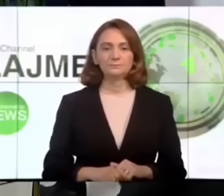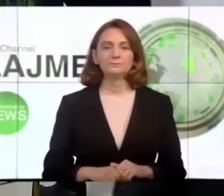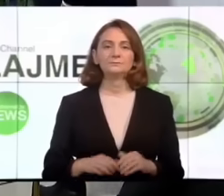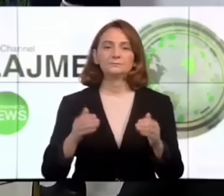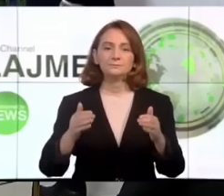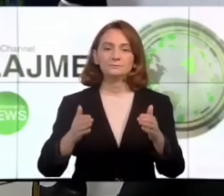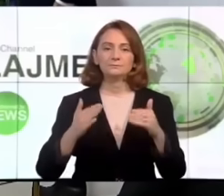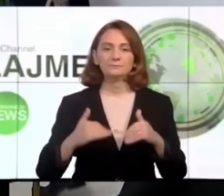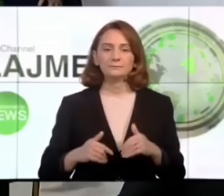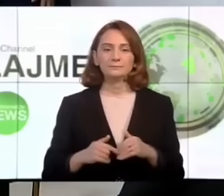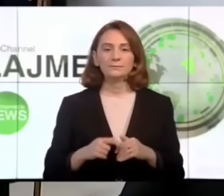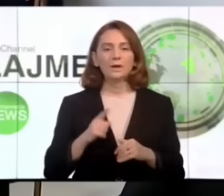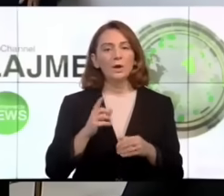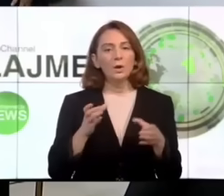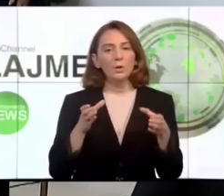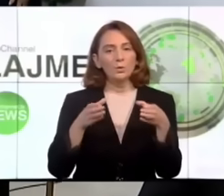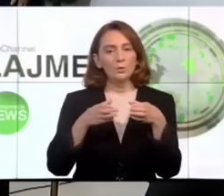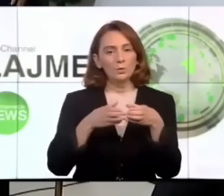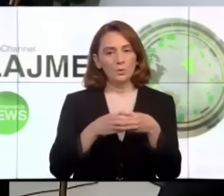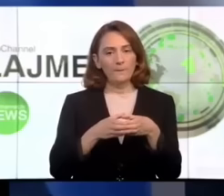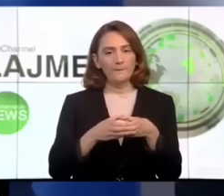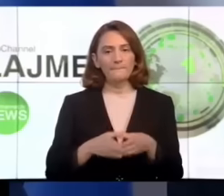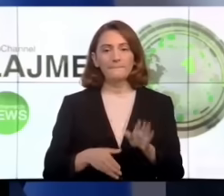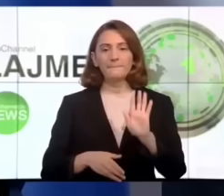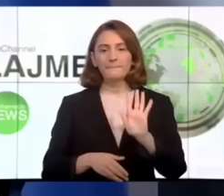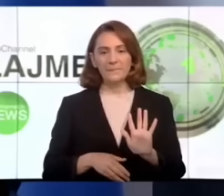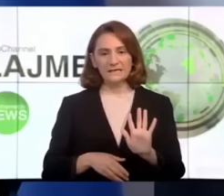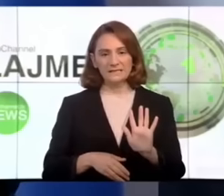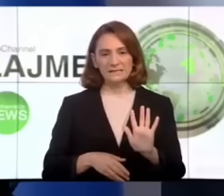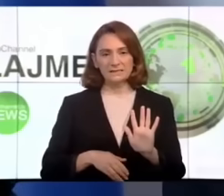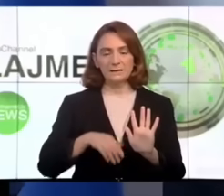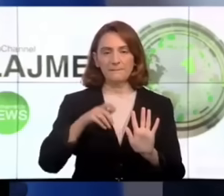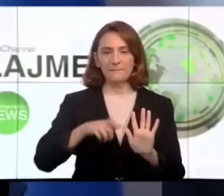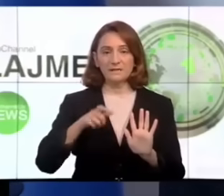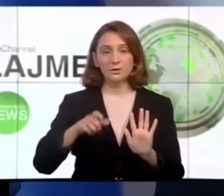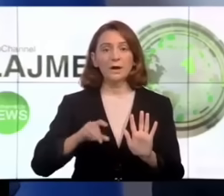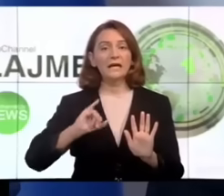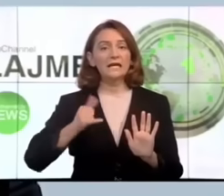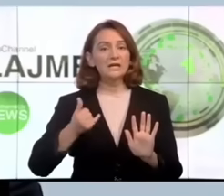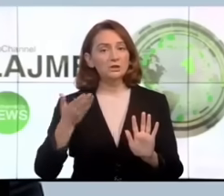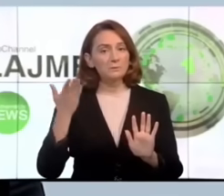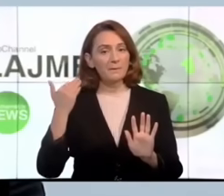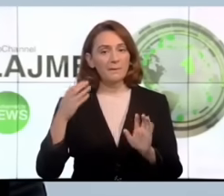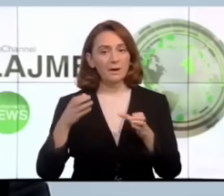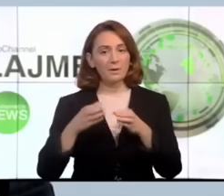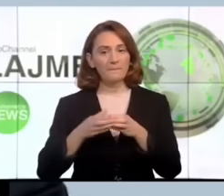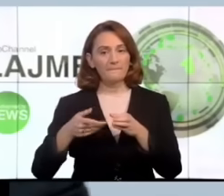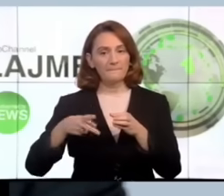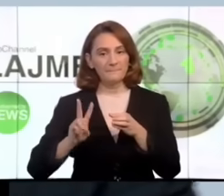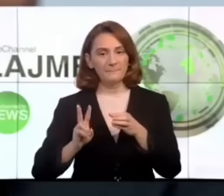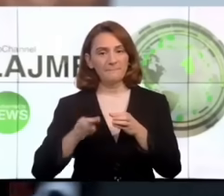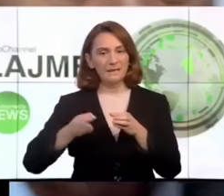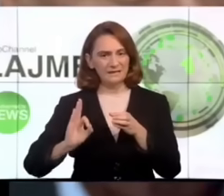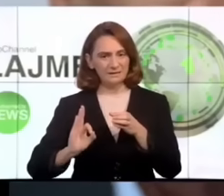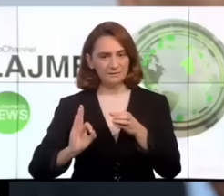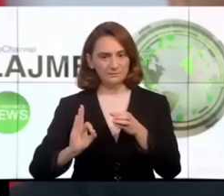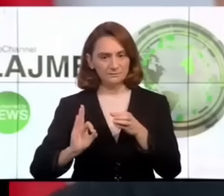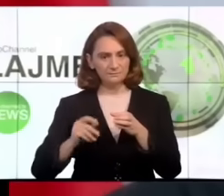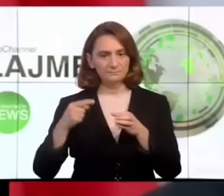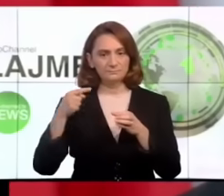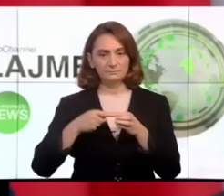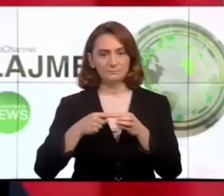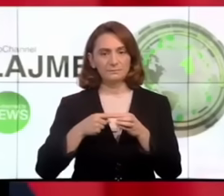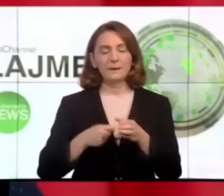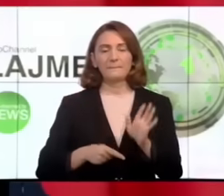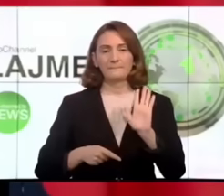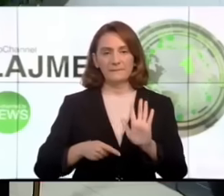Një grup prej 5 deputetësh nga opozita krijoi një pol të ri të së djathtës në pamundësi për të ngritur një grup kuvendor. Deputetët